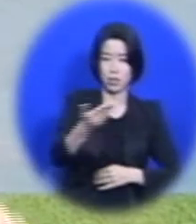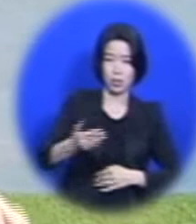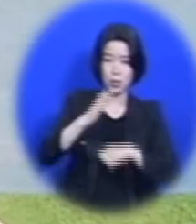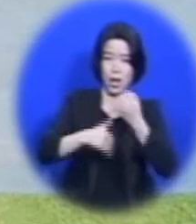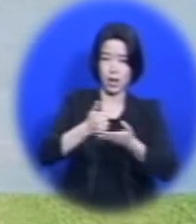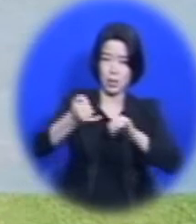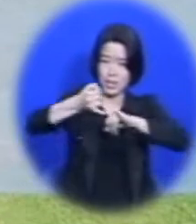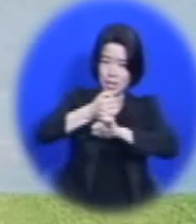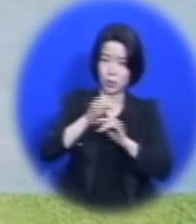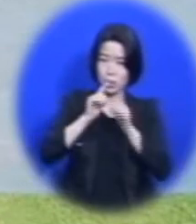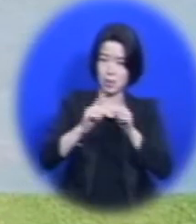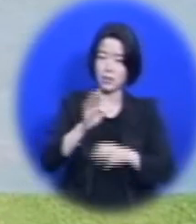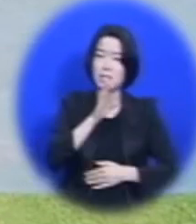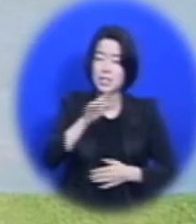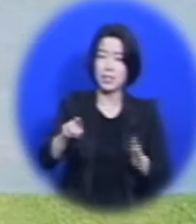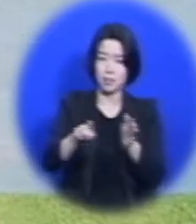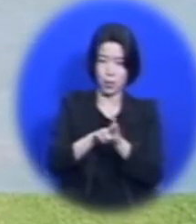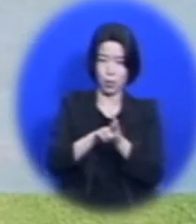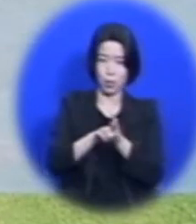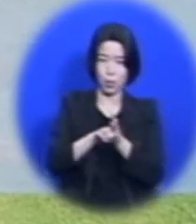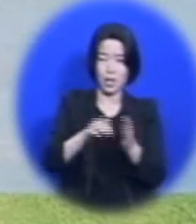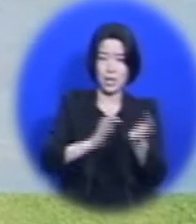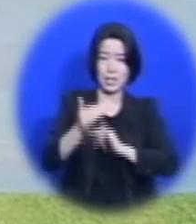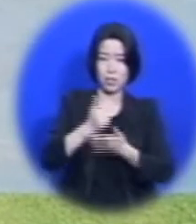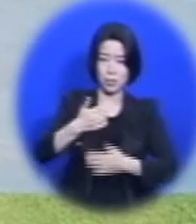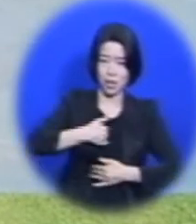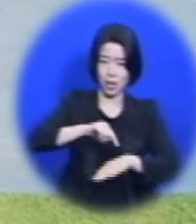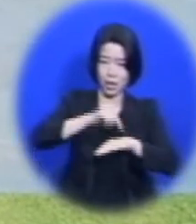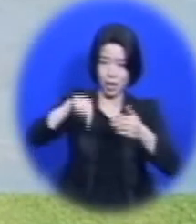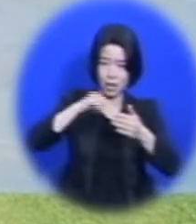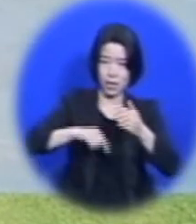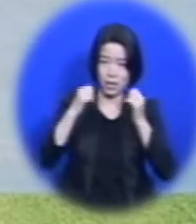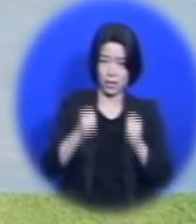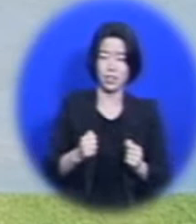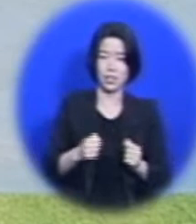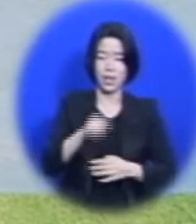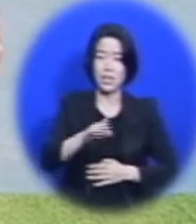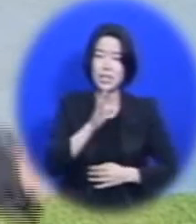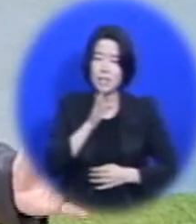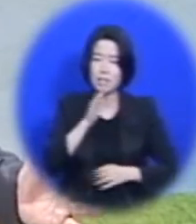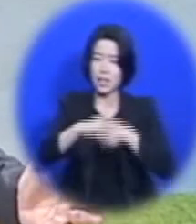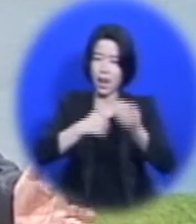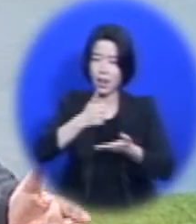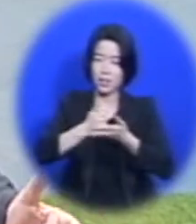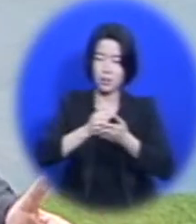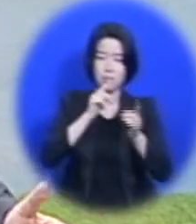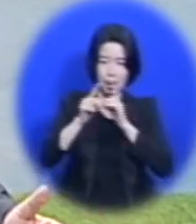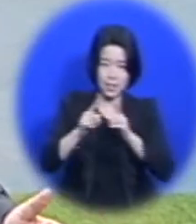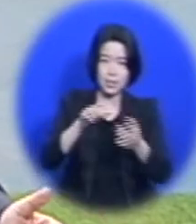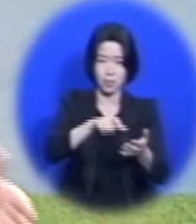하나님의 약속의 말씀을 진짜 믿으시고 예수님은 내 안에 계시다. 그 사실이 하나님의